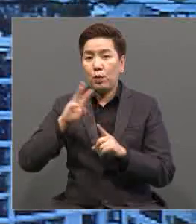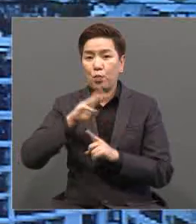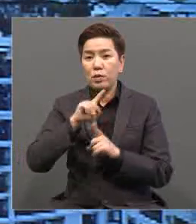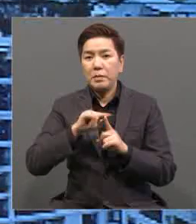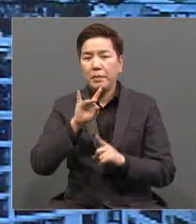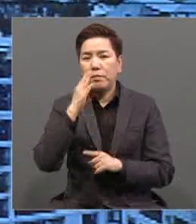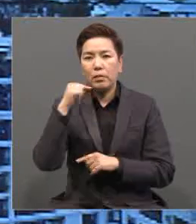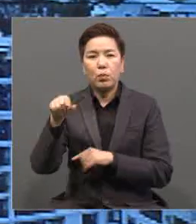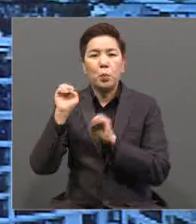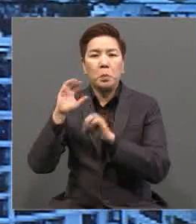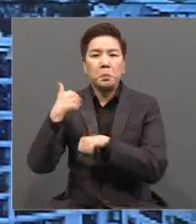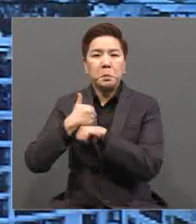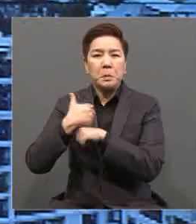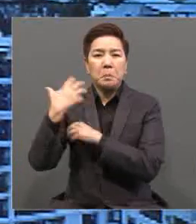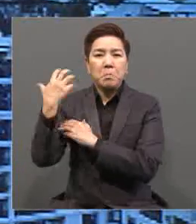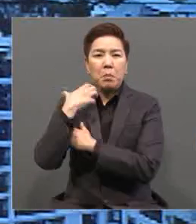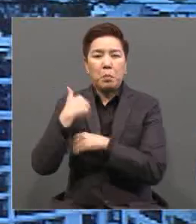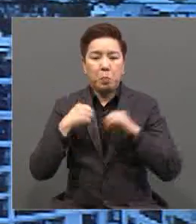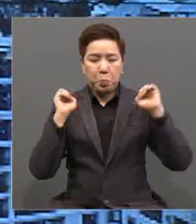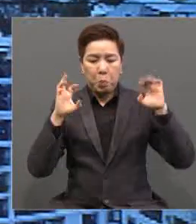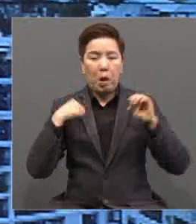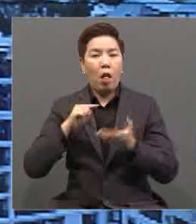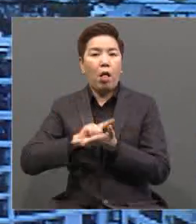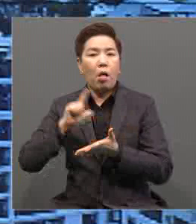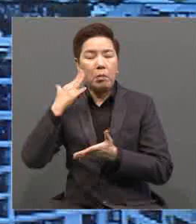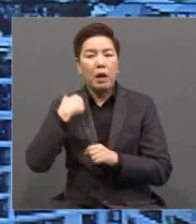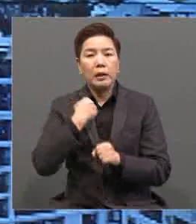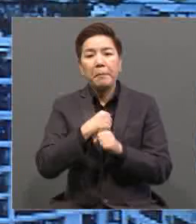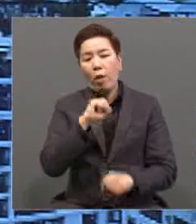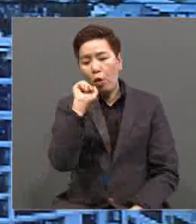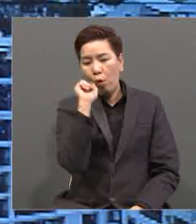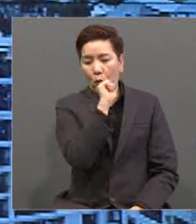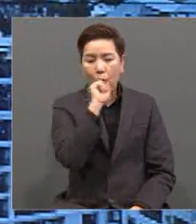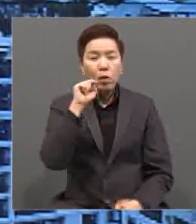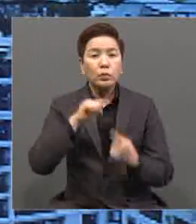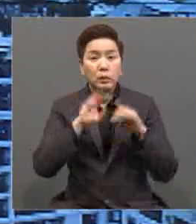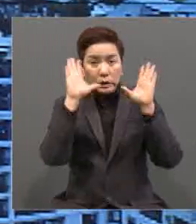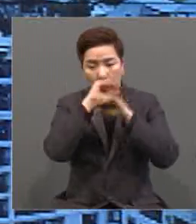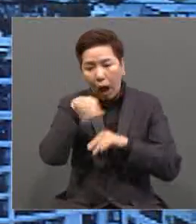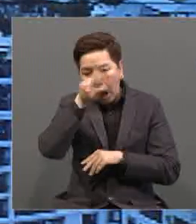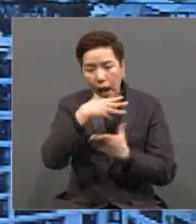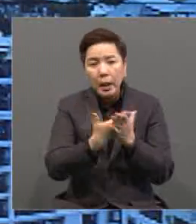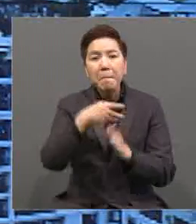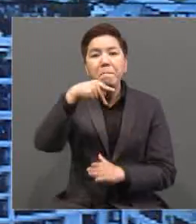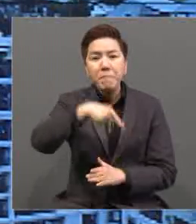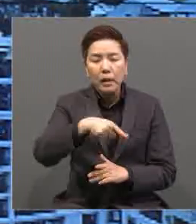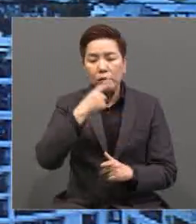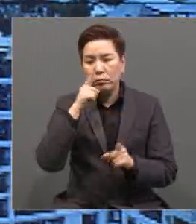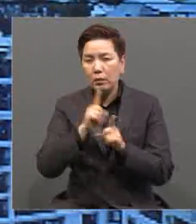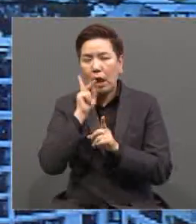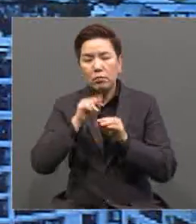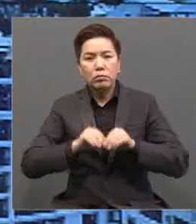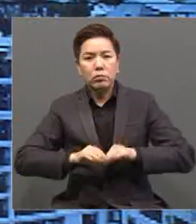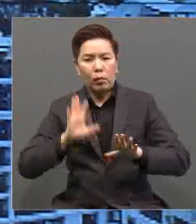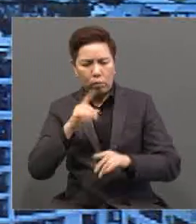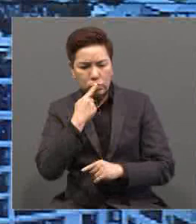บุว่าถูกบีบบังคับให้ลาออกจากการเป็นครูครับเนื่องจากรับงานร้องเพลงในช่วงกลางคืนหารายได้เสริมจนเป็นกระแส